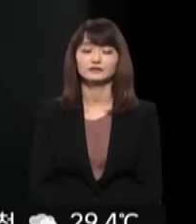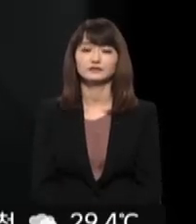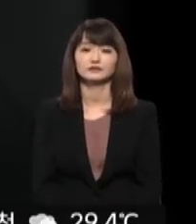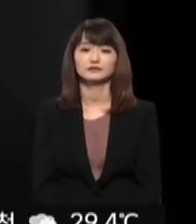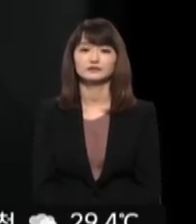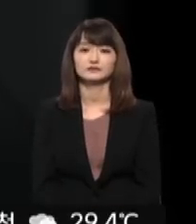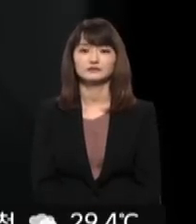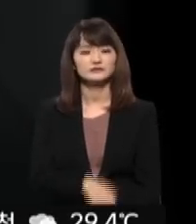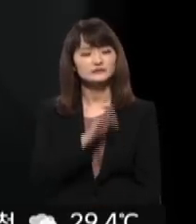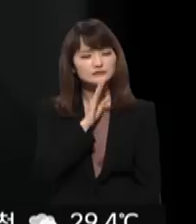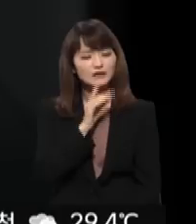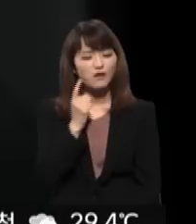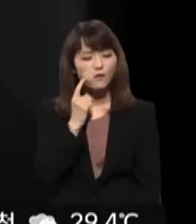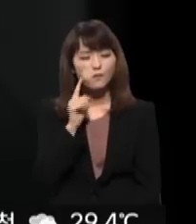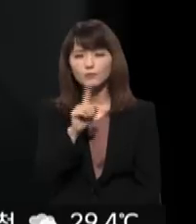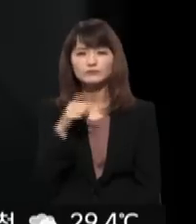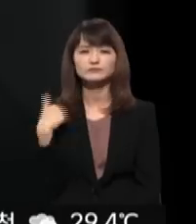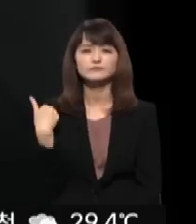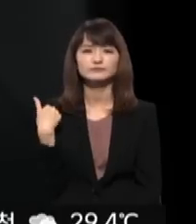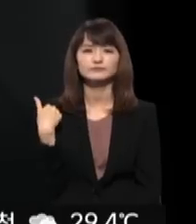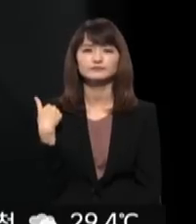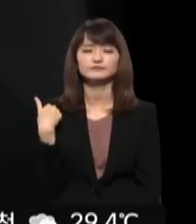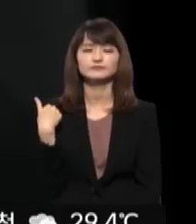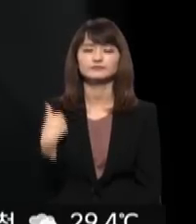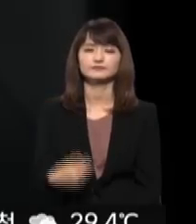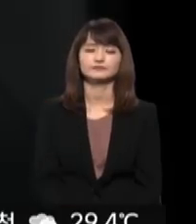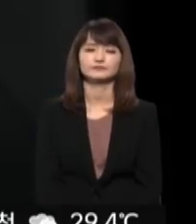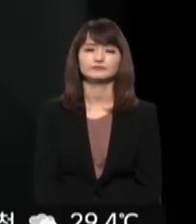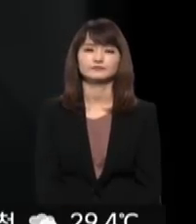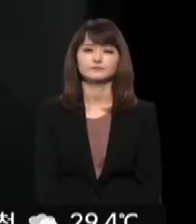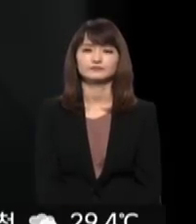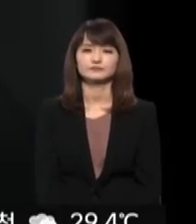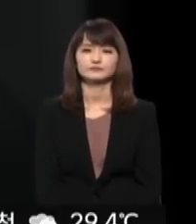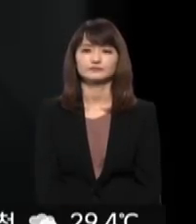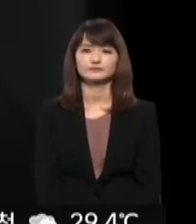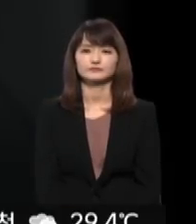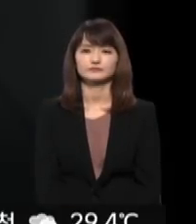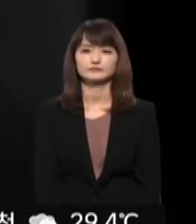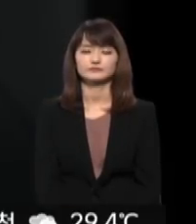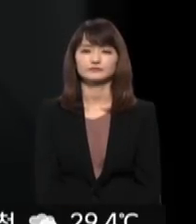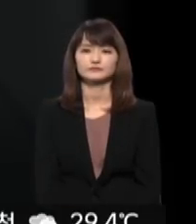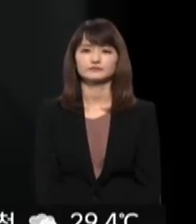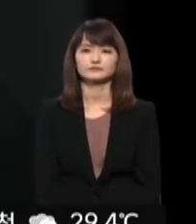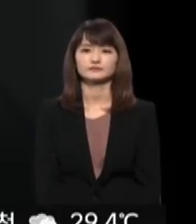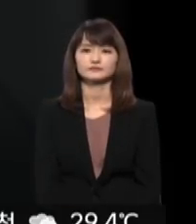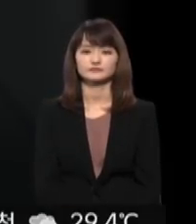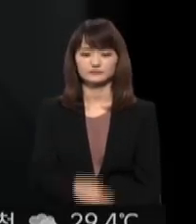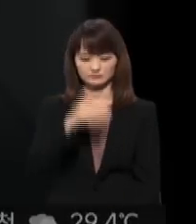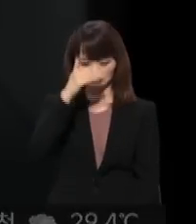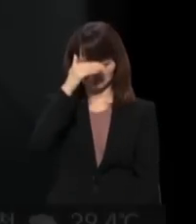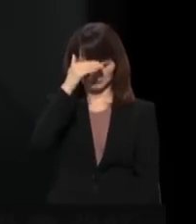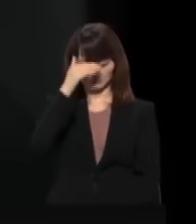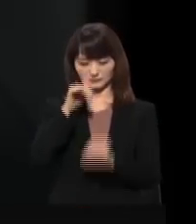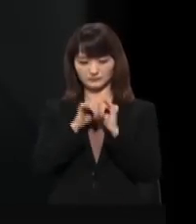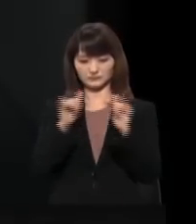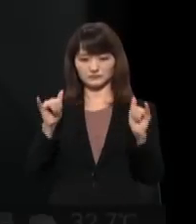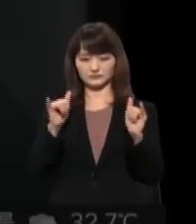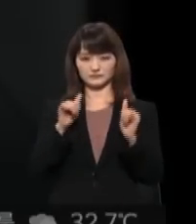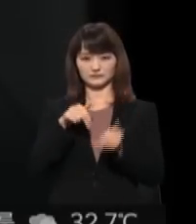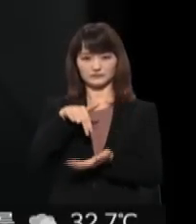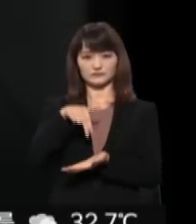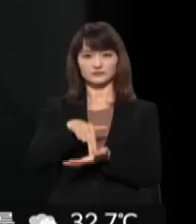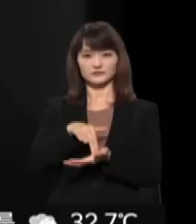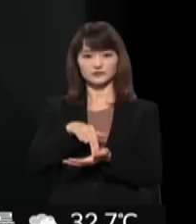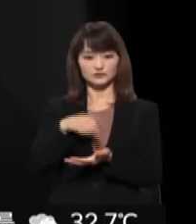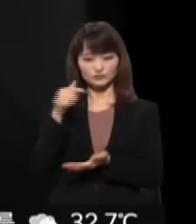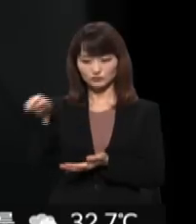글쎄요 사실관계는 모르죠 뭐 그 사이에서만 알 수 있는 일이기 때문에 제3자들이 실제 누구 말이 맞는지 그걸 쉽게